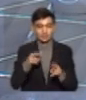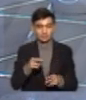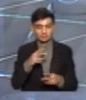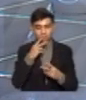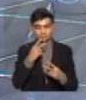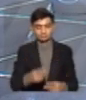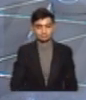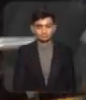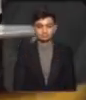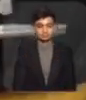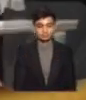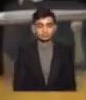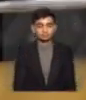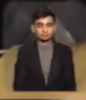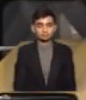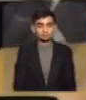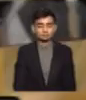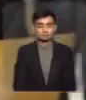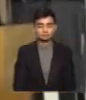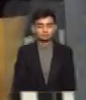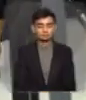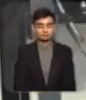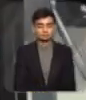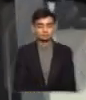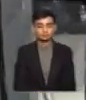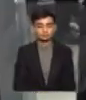баяндап бермек. Мамасы ғой енді ол.